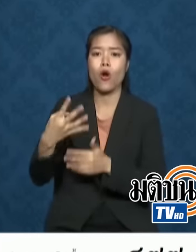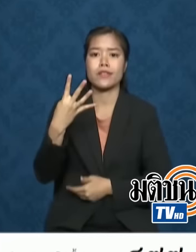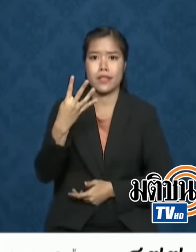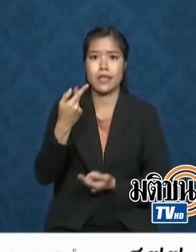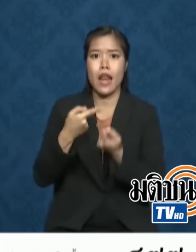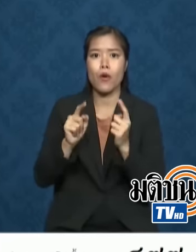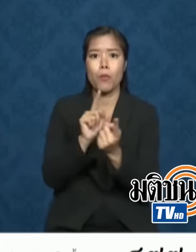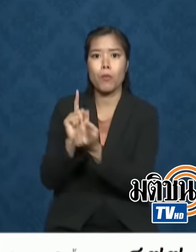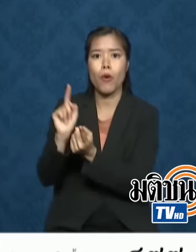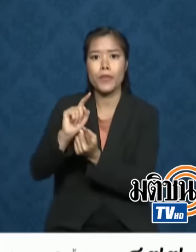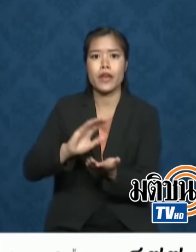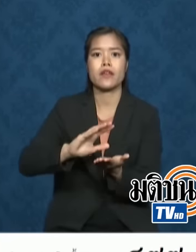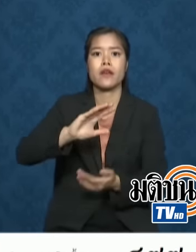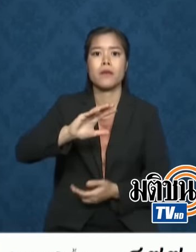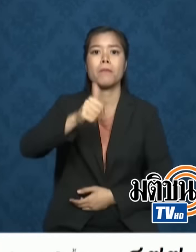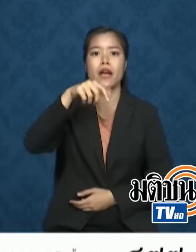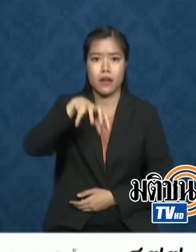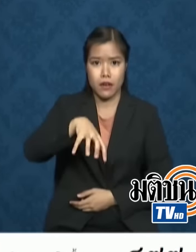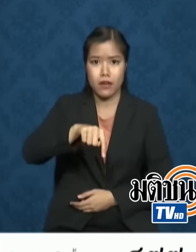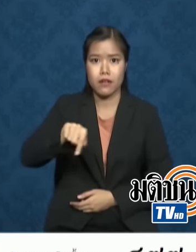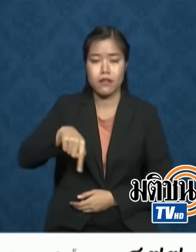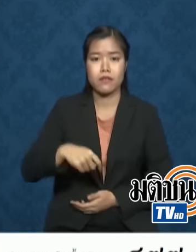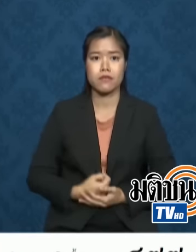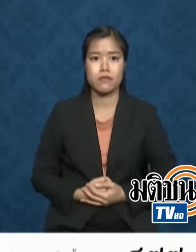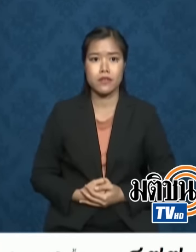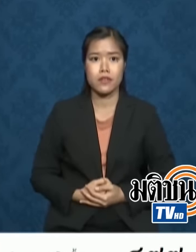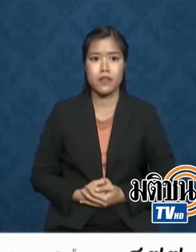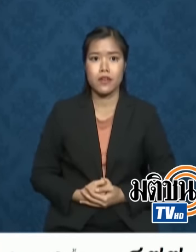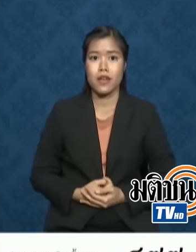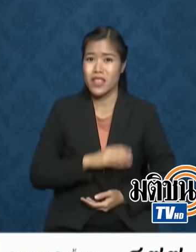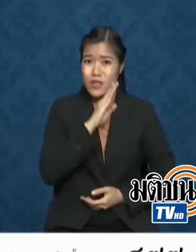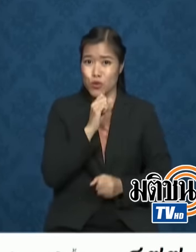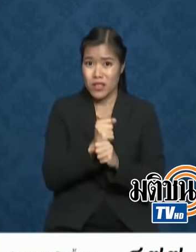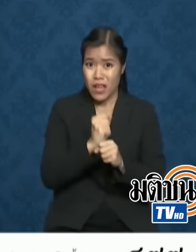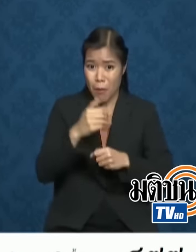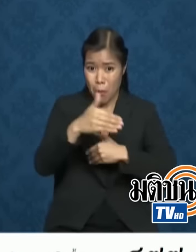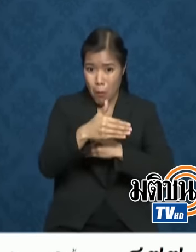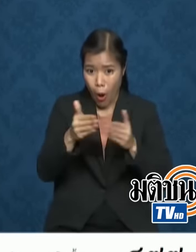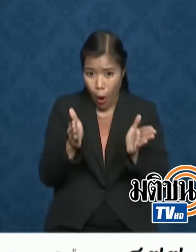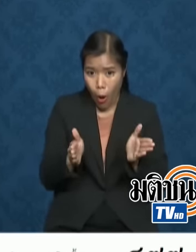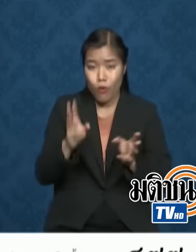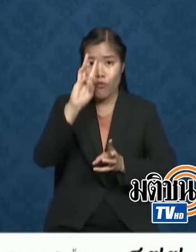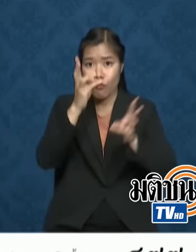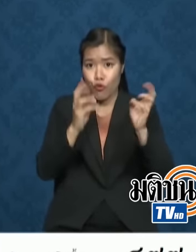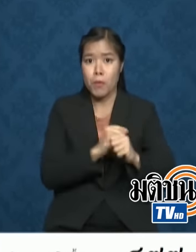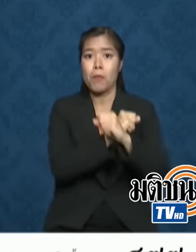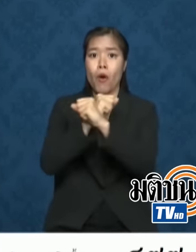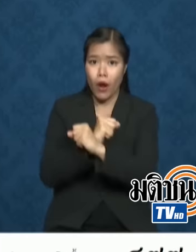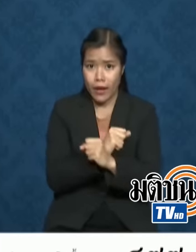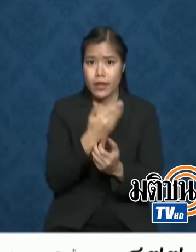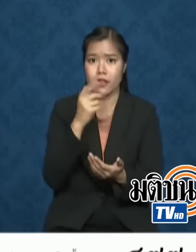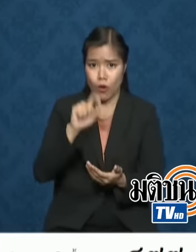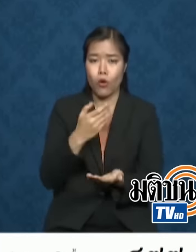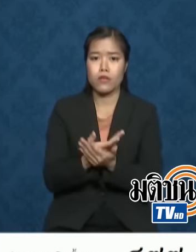ยเราพูดว่าเราจะให้ทำห้องปลอดฝุ่นเราต้องมีงบไปด้วยนะครับแล้วตรงนี้ผมขอเสนอแนะเพิ่มเลยเราเอางบประม